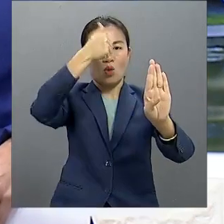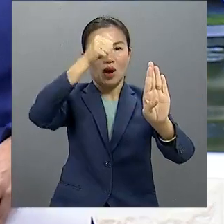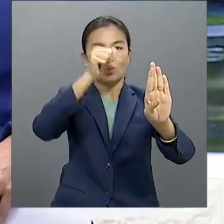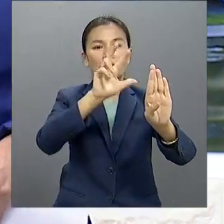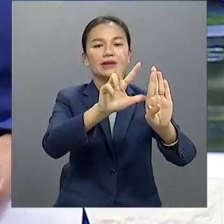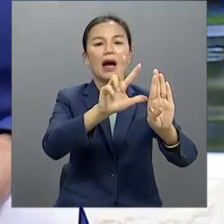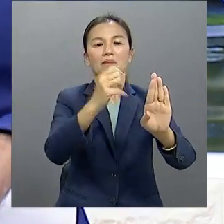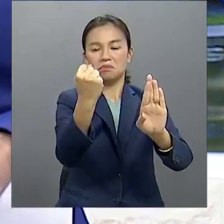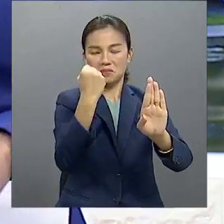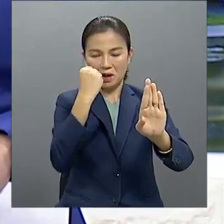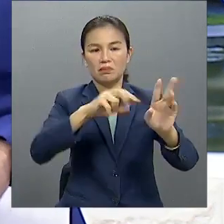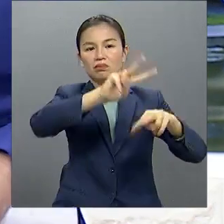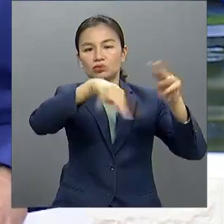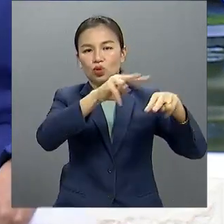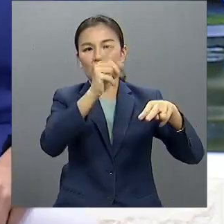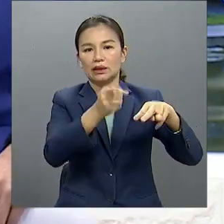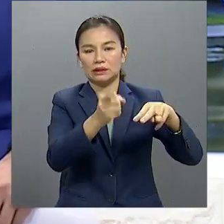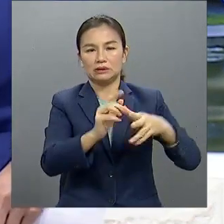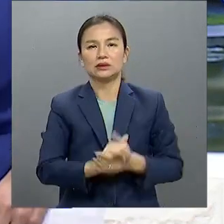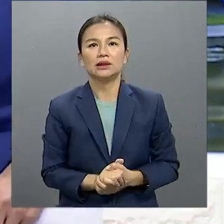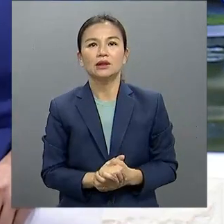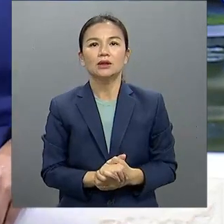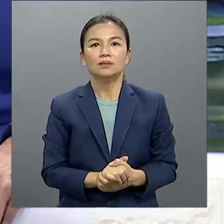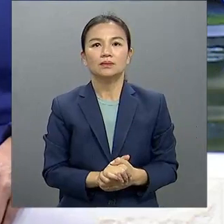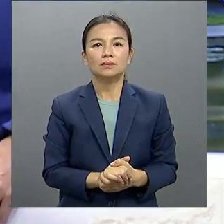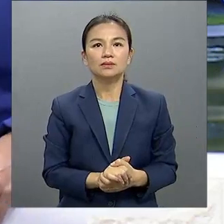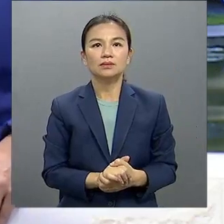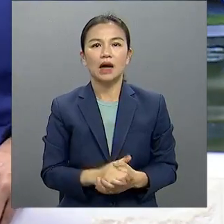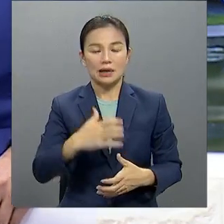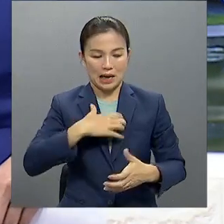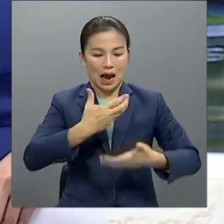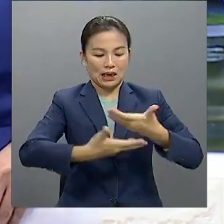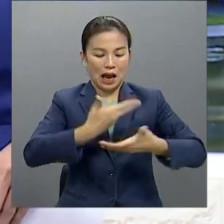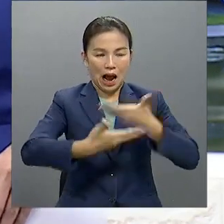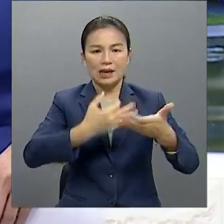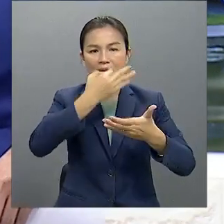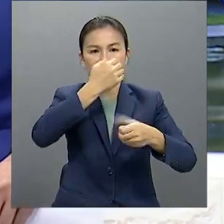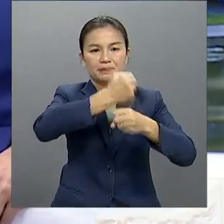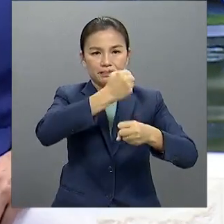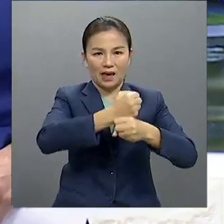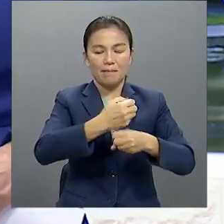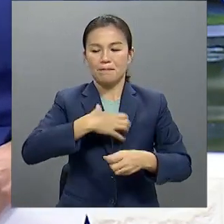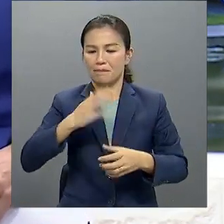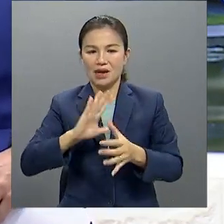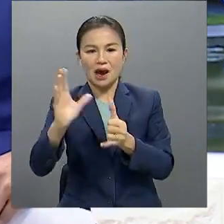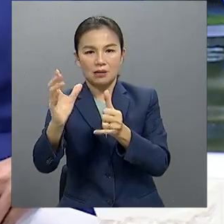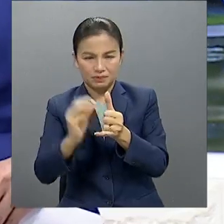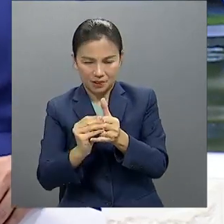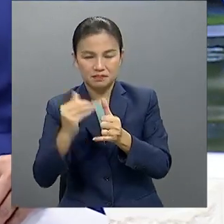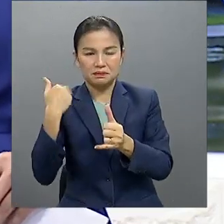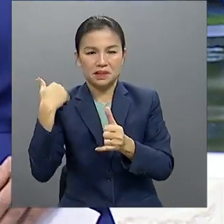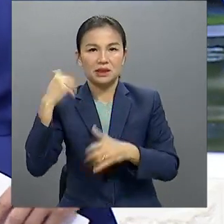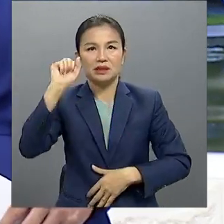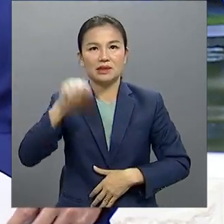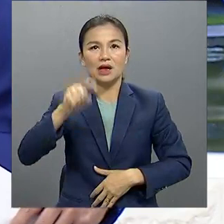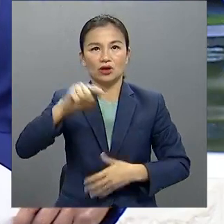วดกันขนาดนี้เลยนะคะแน่นอนค่ะคนก็อยากจะขายของในขณะเดียวกันก็ไม่อยากจะติดเชื้อโควิด -19 ก็ต้องให้ความร่วมมือร่วมใจกัน